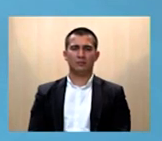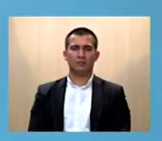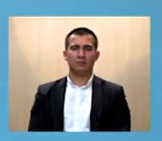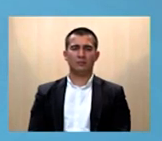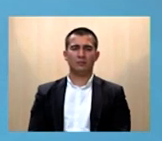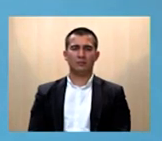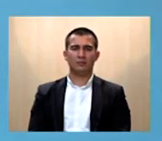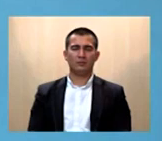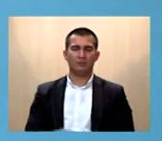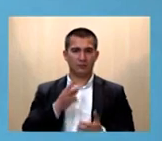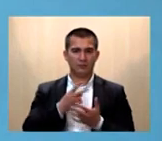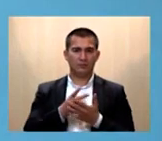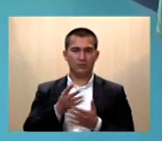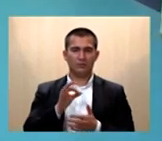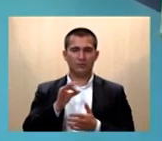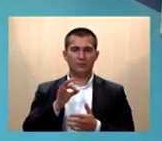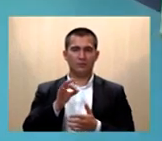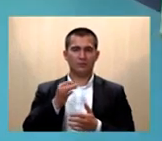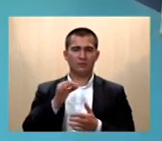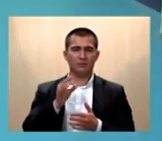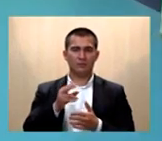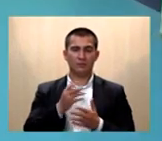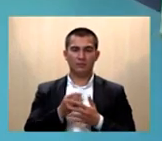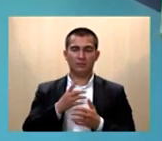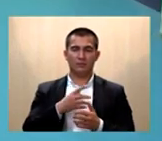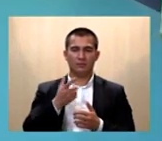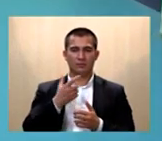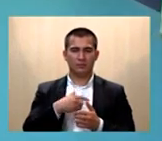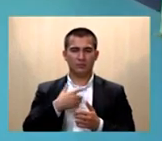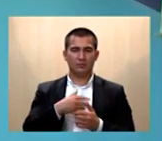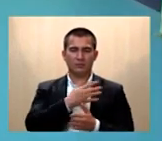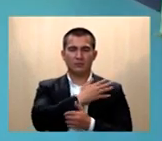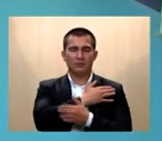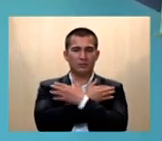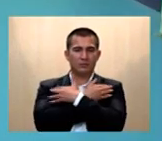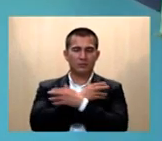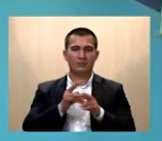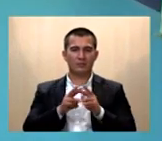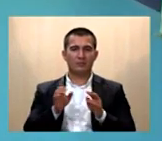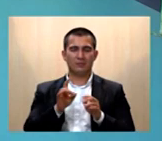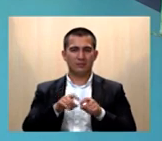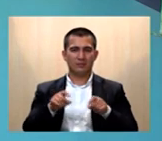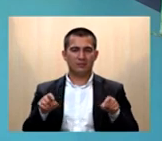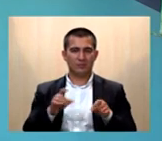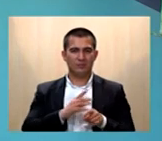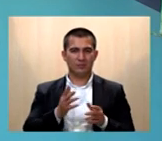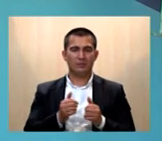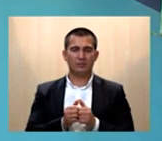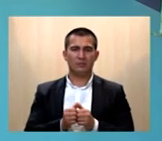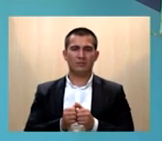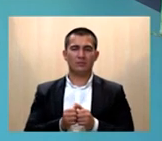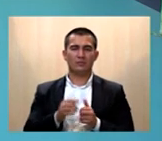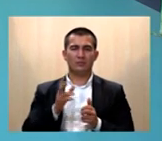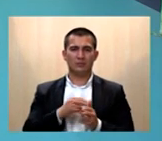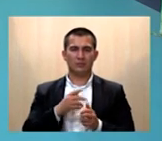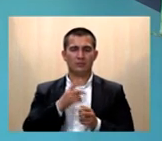Yaxshi. Endi oyoqlarimiz yelka bo'shashtiramiz. Yelka kengligidan kattaroq holatda ochilgan holatda